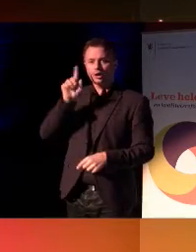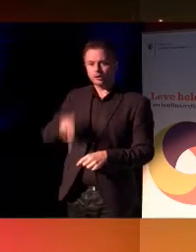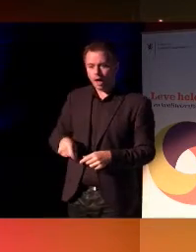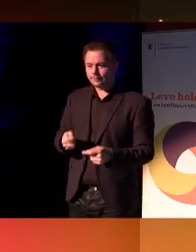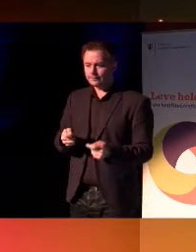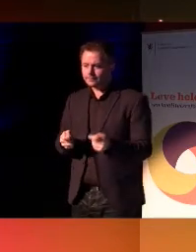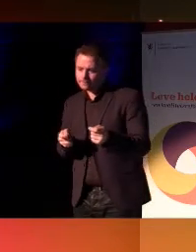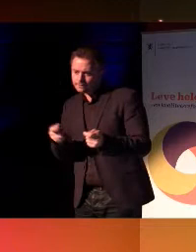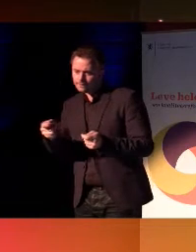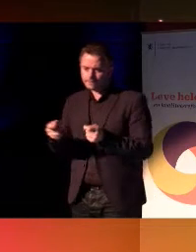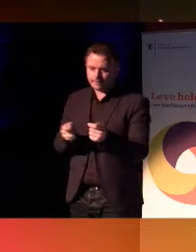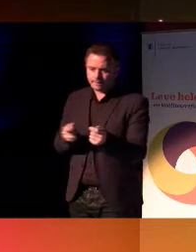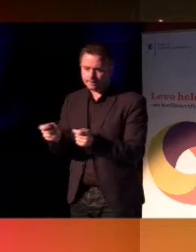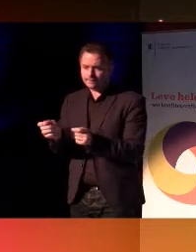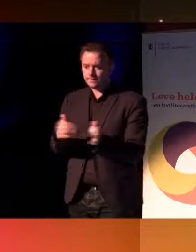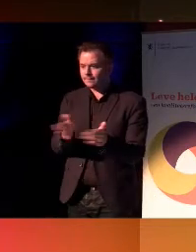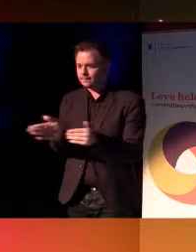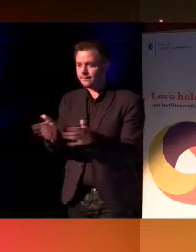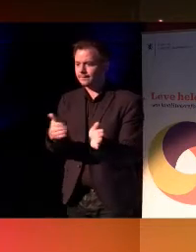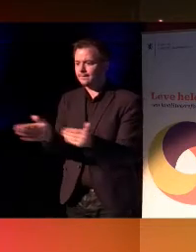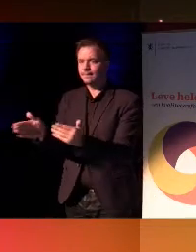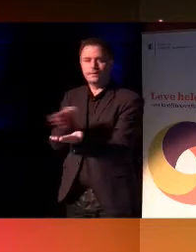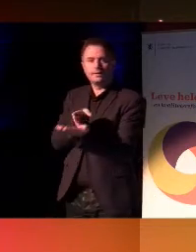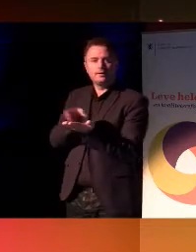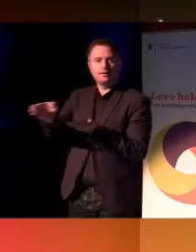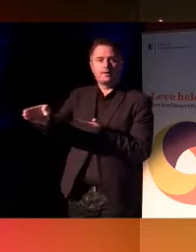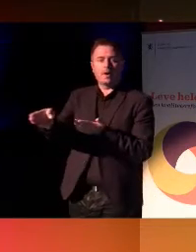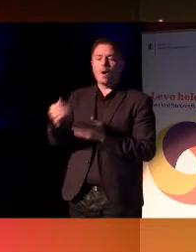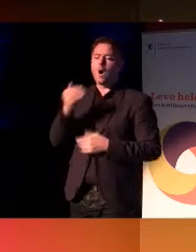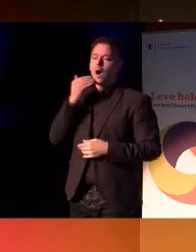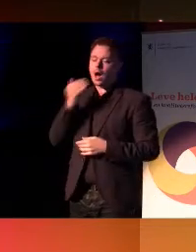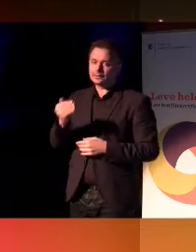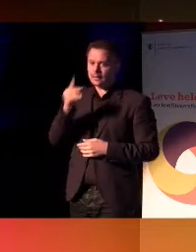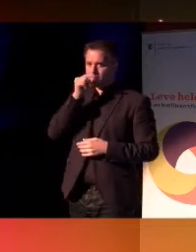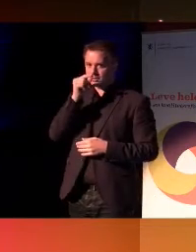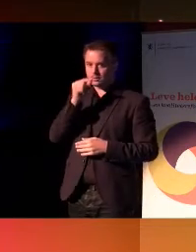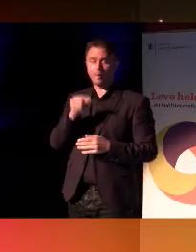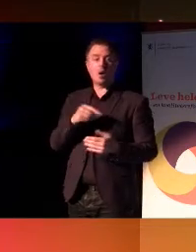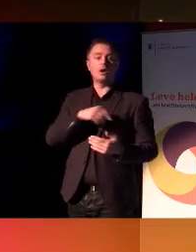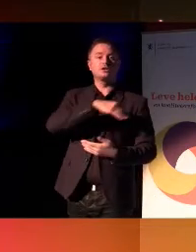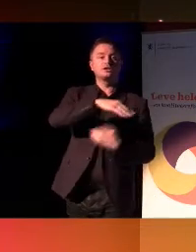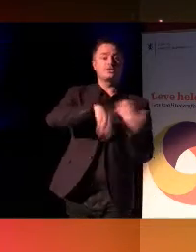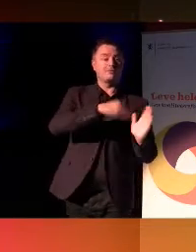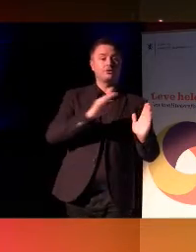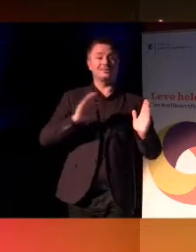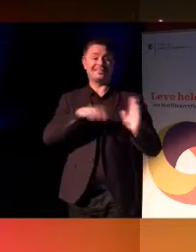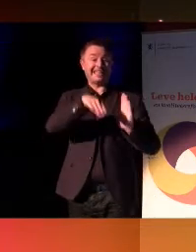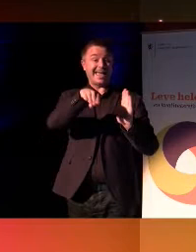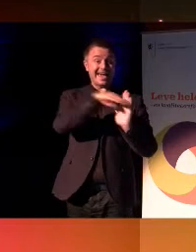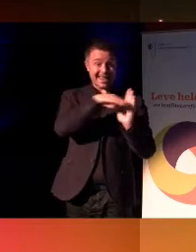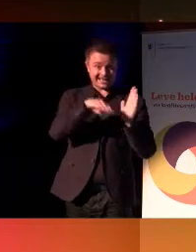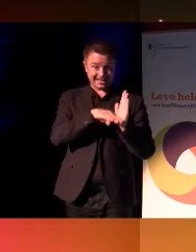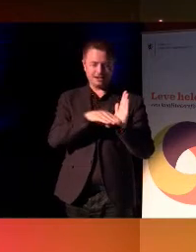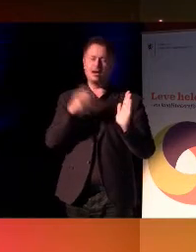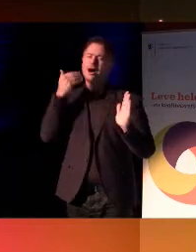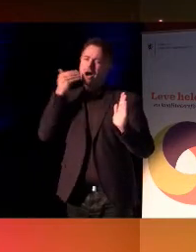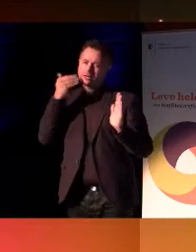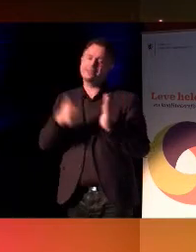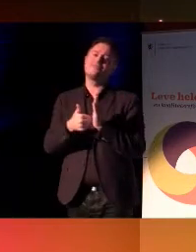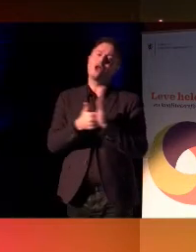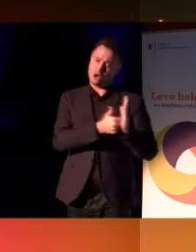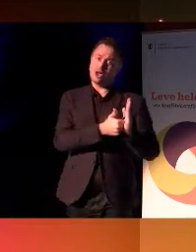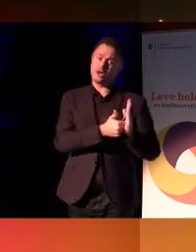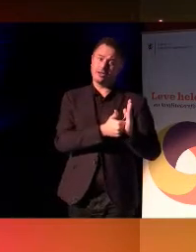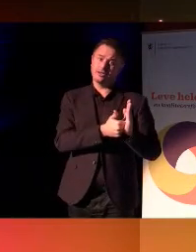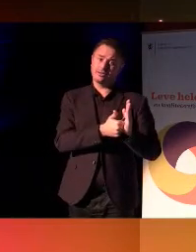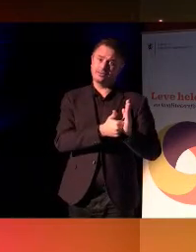og hele tiden vet at man I tråd med de føringene som samfunnet har gitt for dette tiltaket. Og